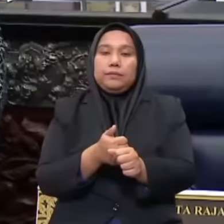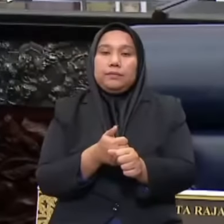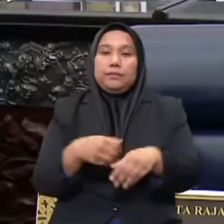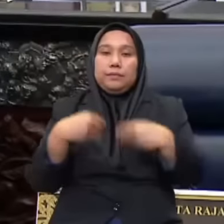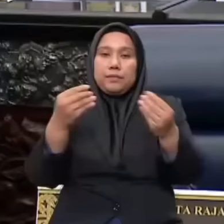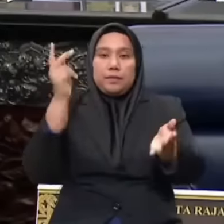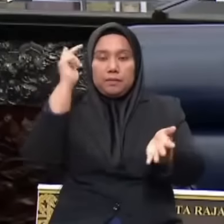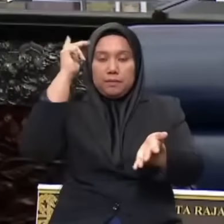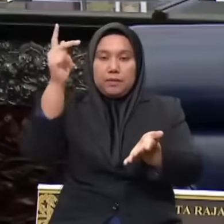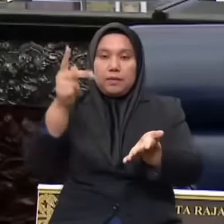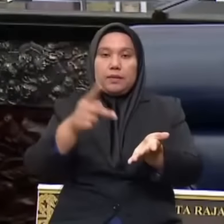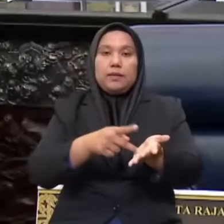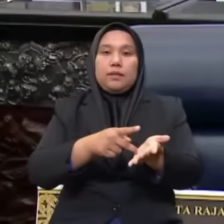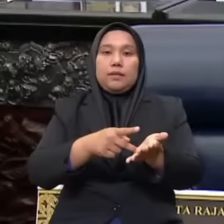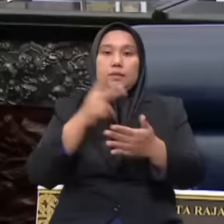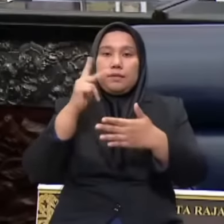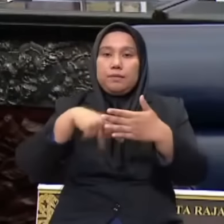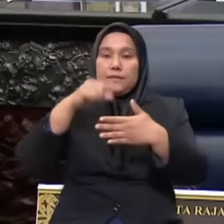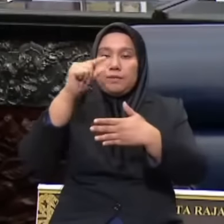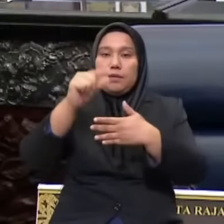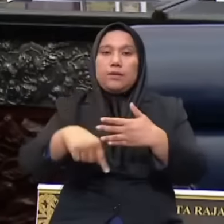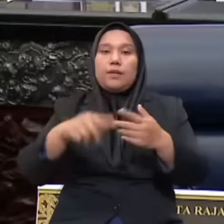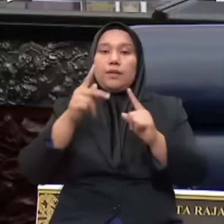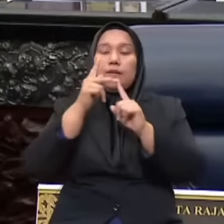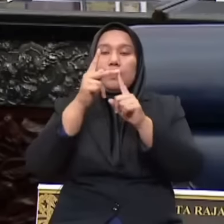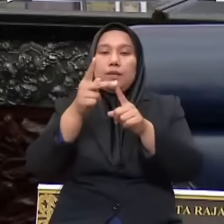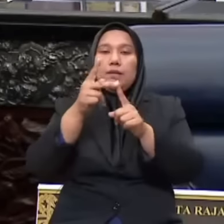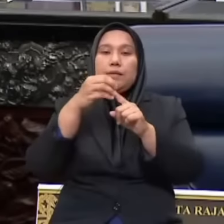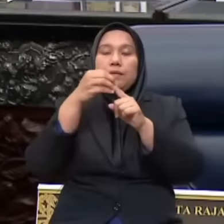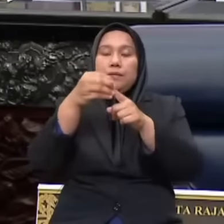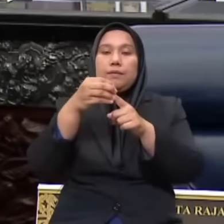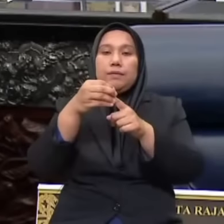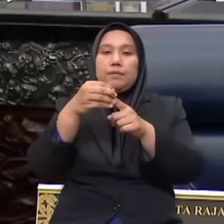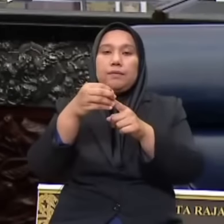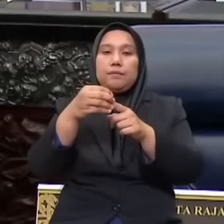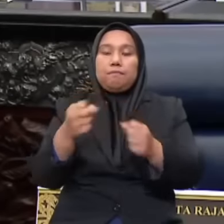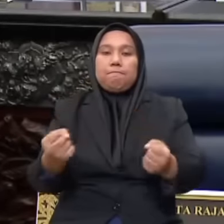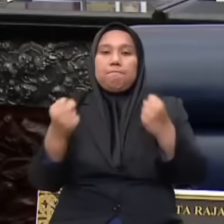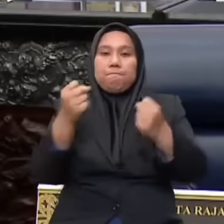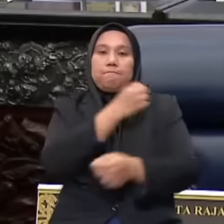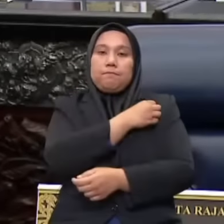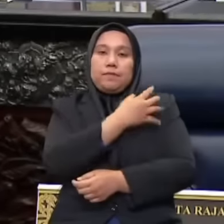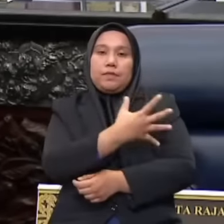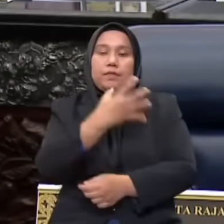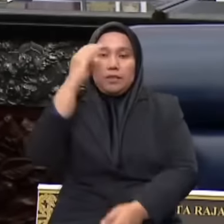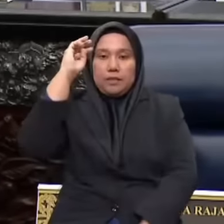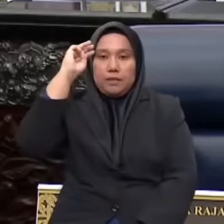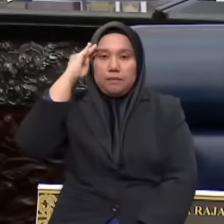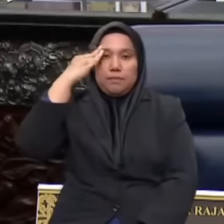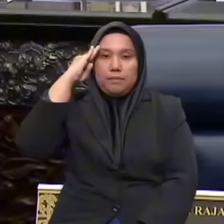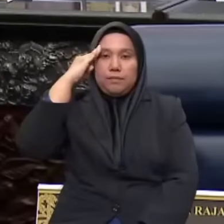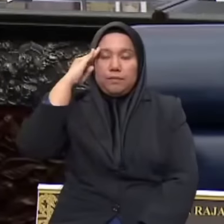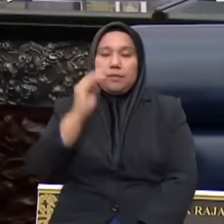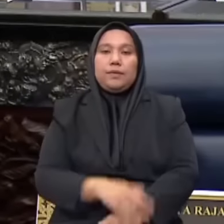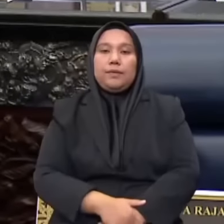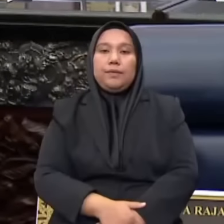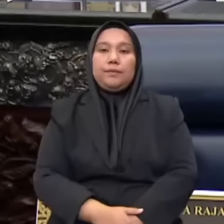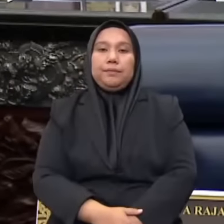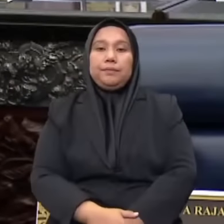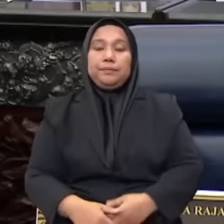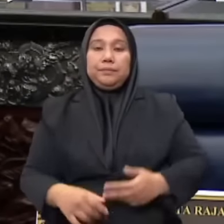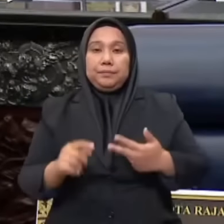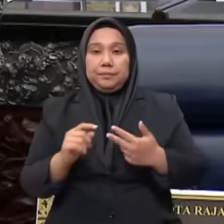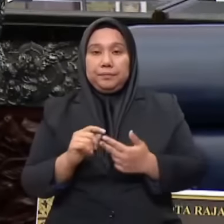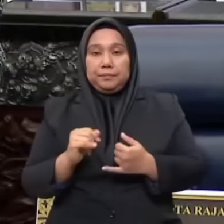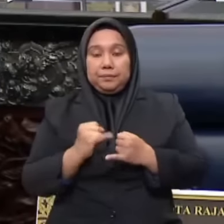pengenalan kepada program-program khusus bagi pemerkasaan Bumi Putra. Yang terakhir berkenaan dengan soalan Kuala